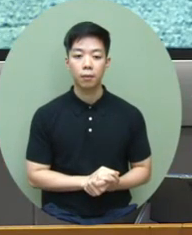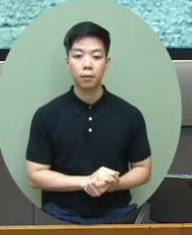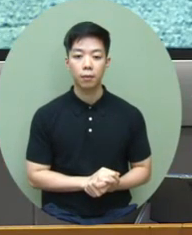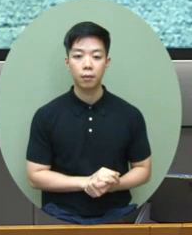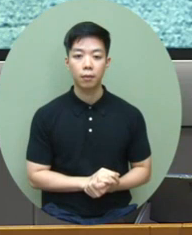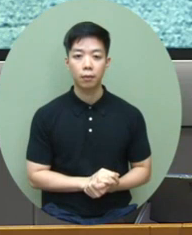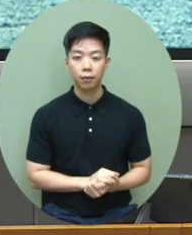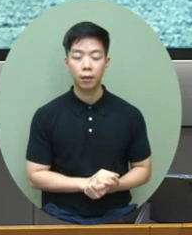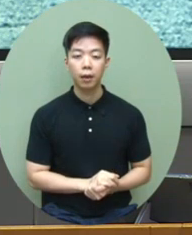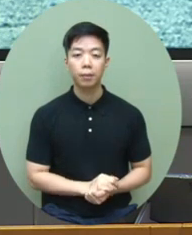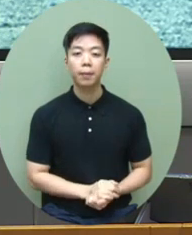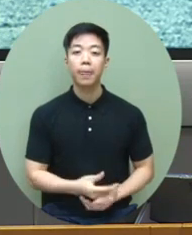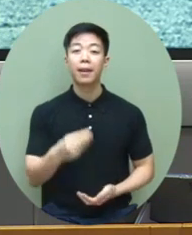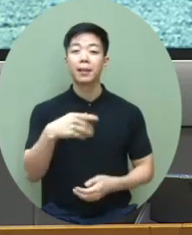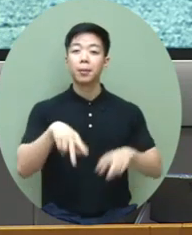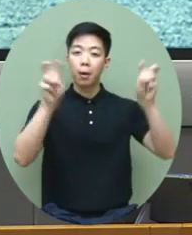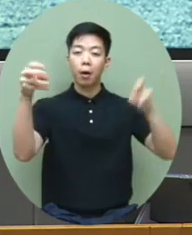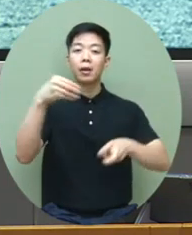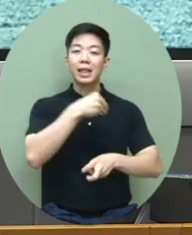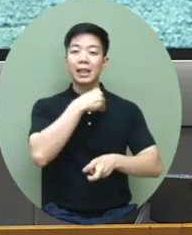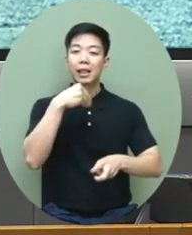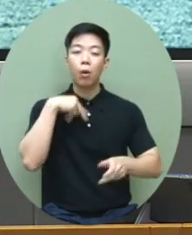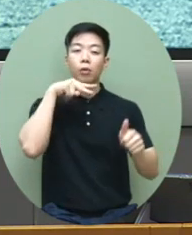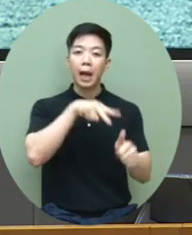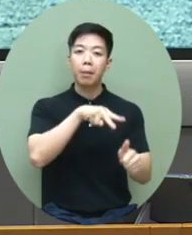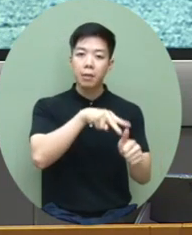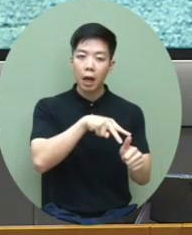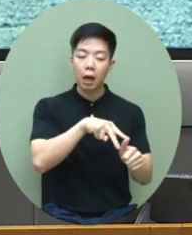醫學監測嗰段時間可唔可以離開香港？